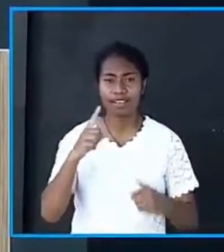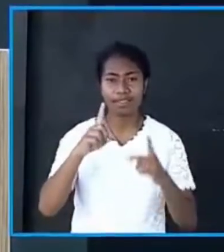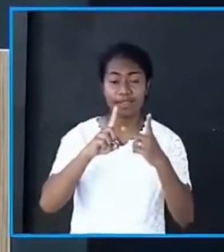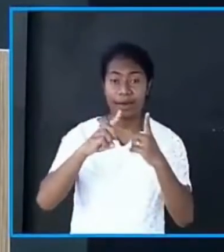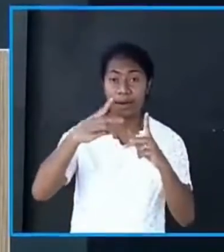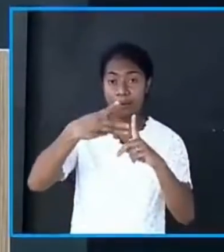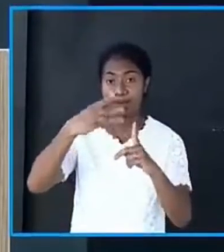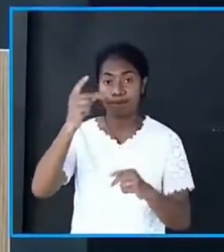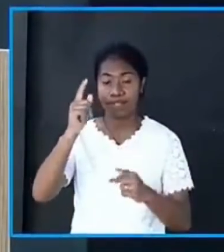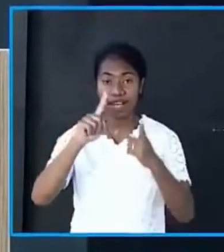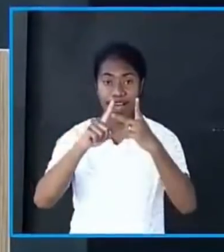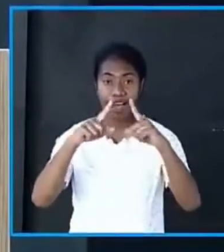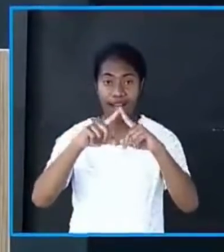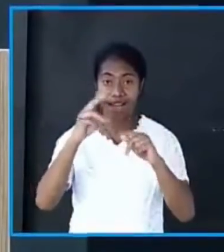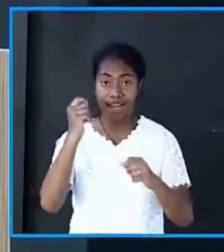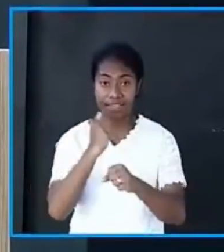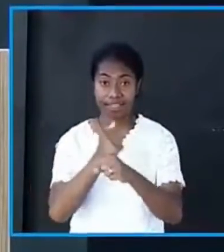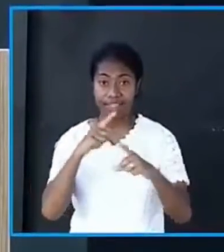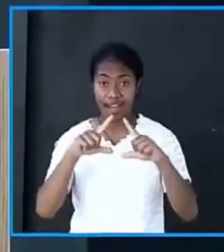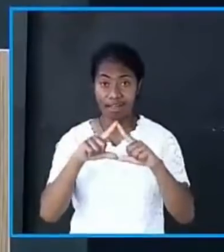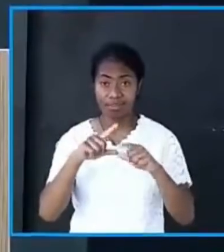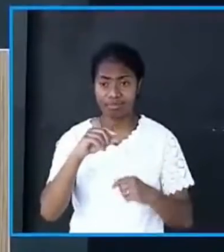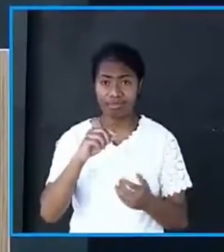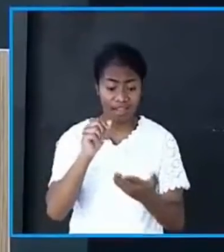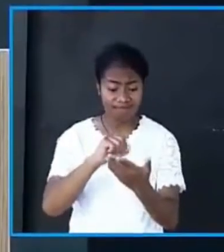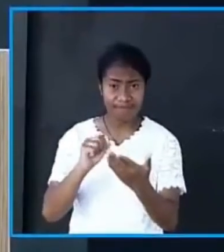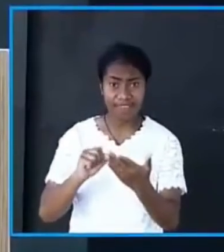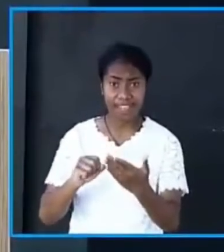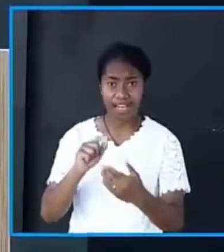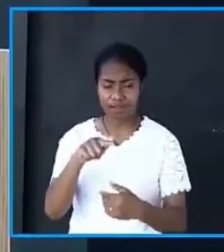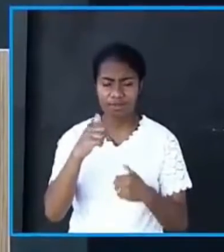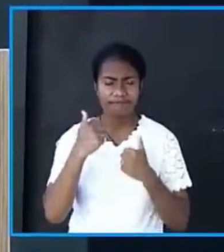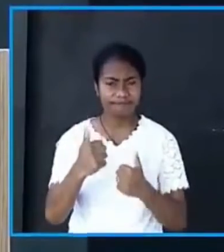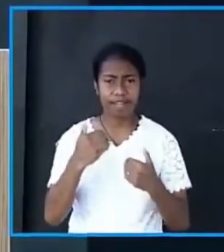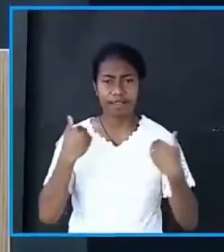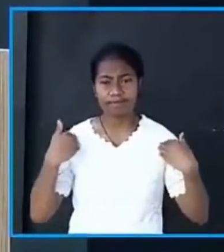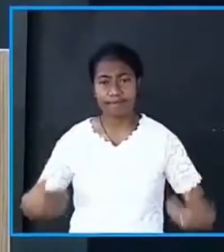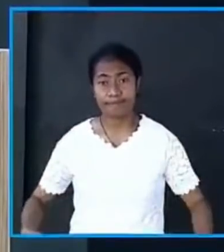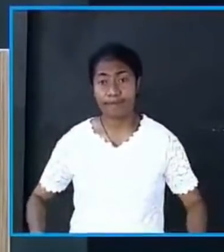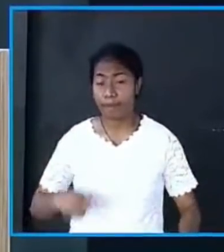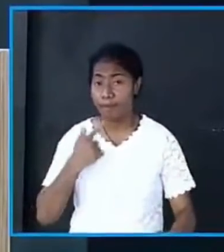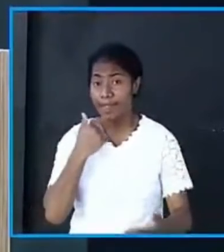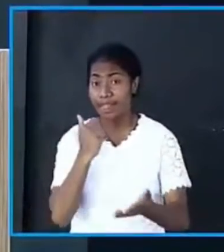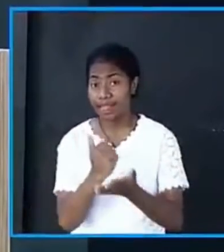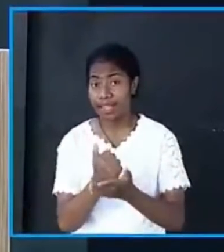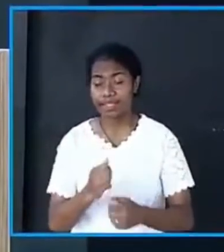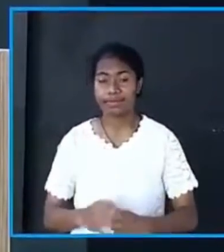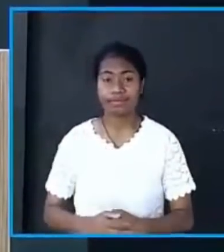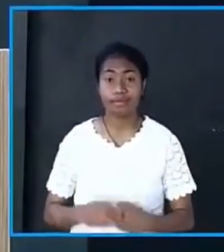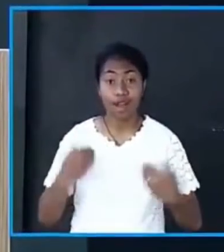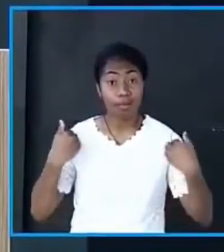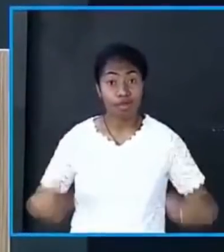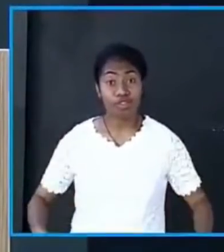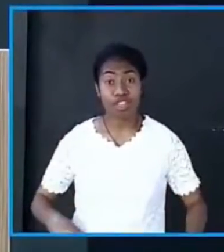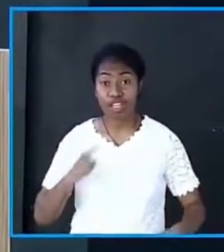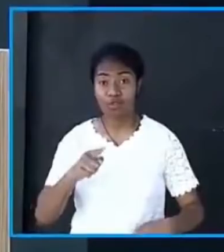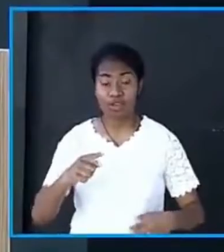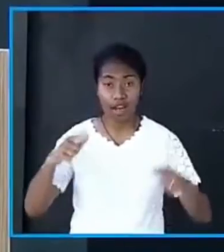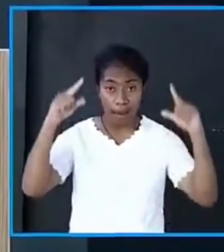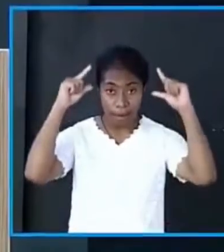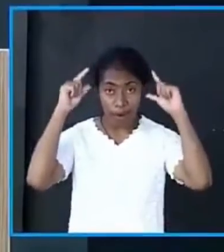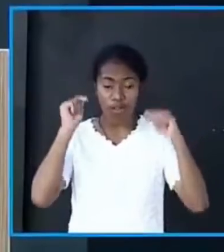paling bernilai manusia merupakan mahkota atau klimaks